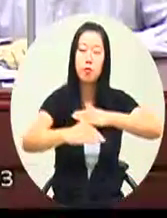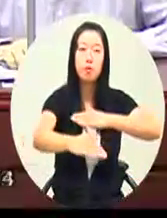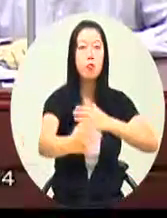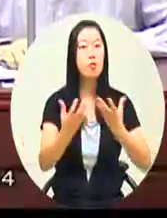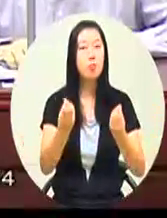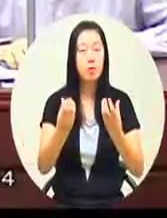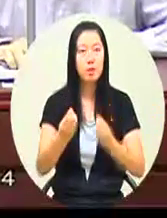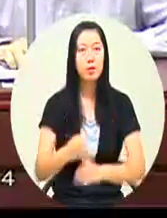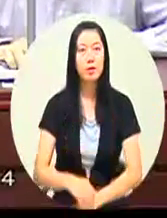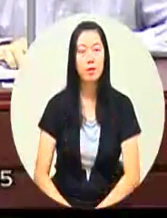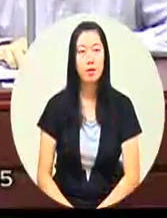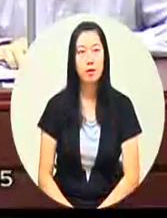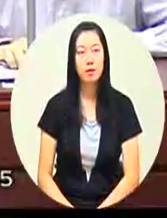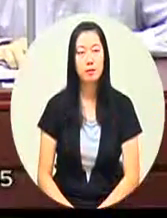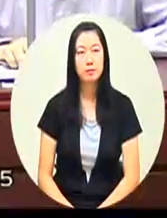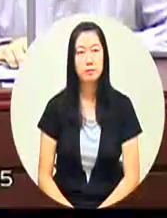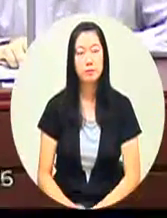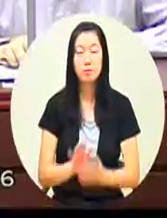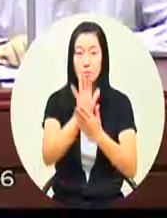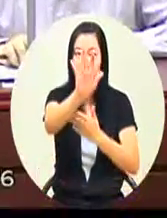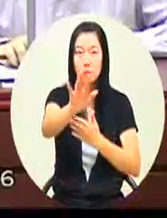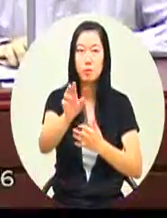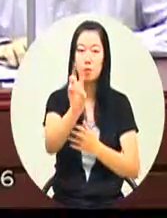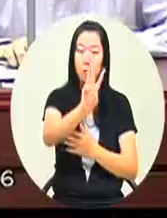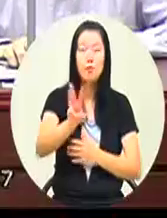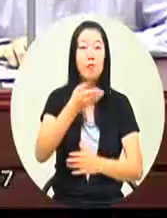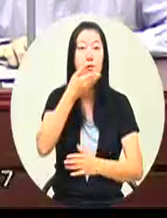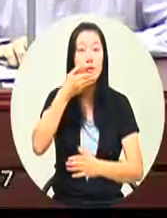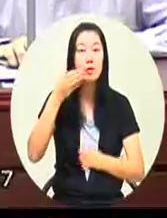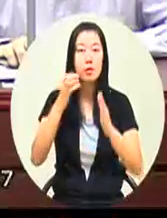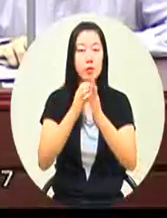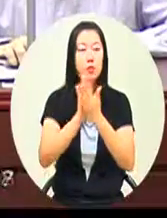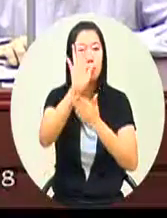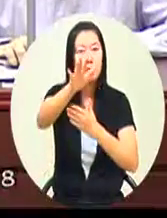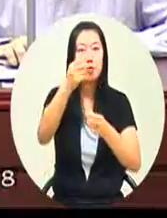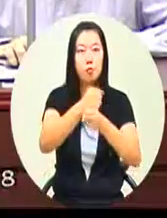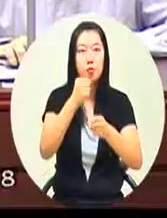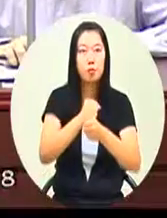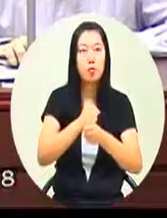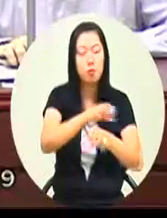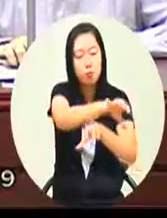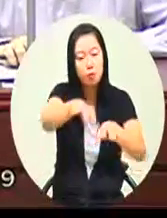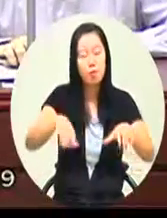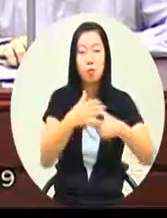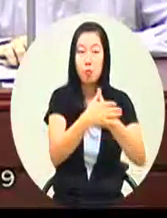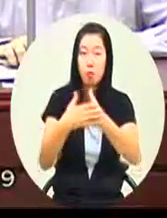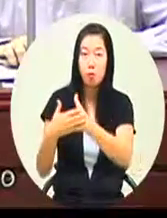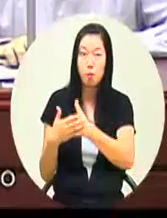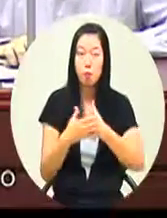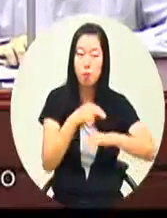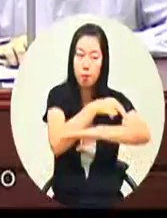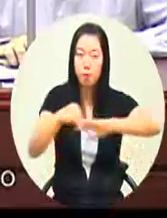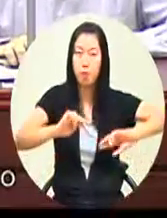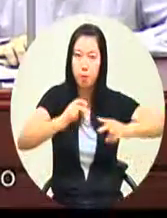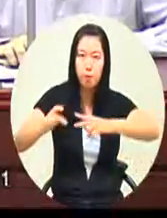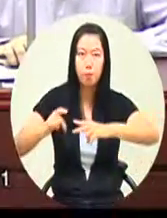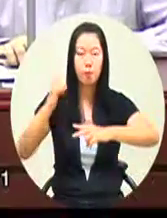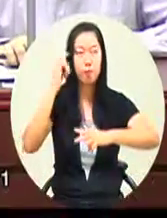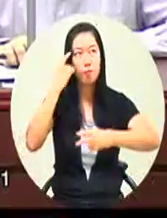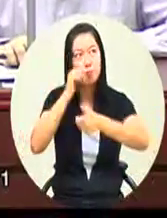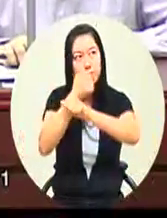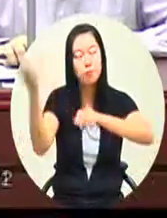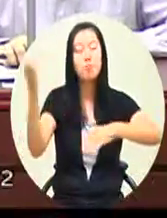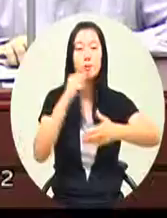憩，我想这个东西都是以后水利局在做这个维护管理做改造的时候可以去考量很多的功